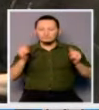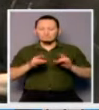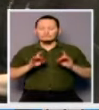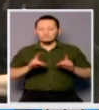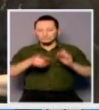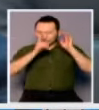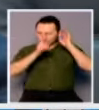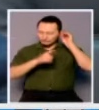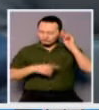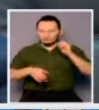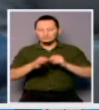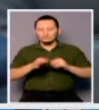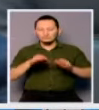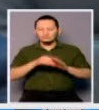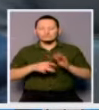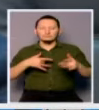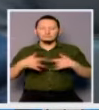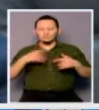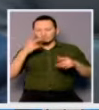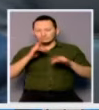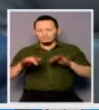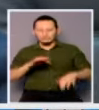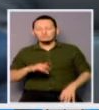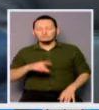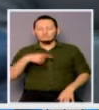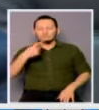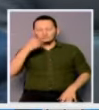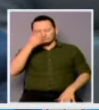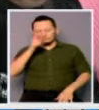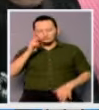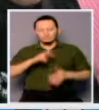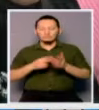ішінде облыстың мәдениет саласында атқарылған жұмыстар мен келер жылдың жоспарымен бөлісті.